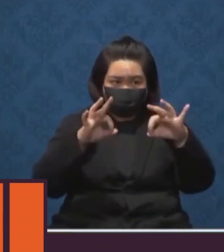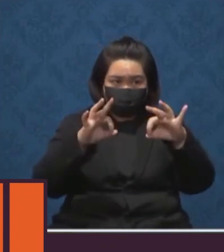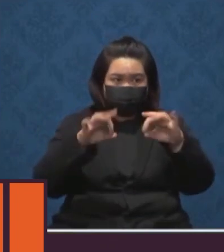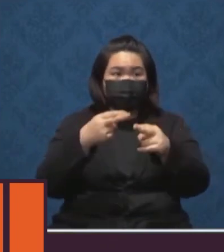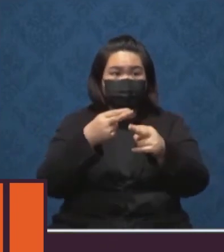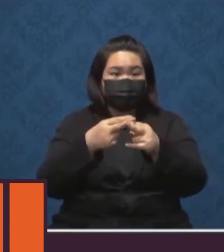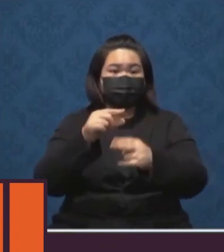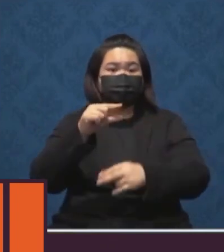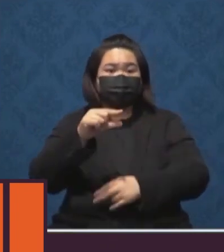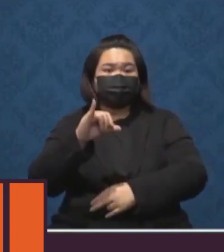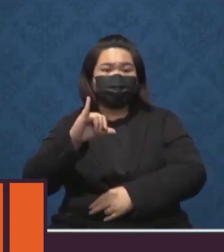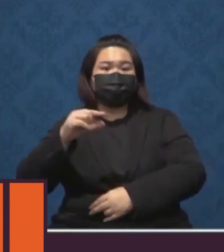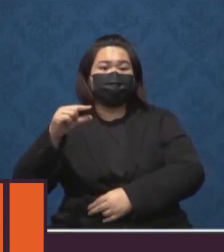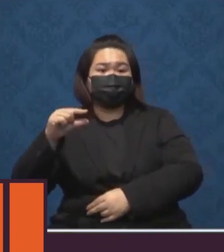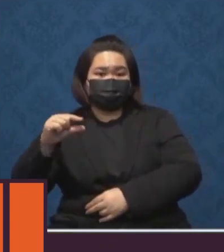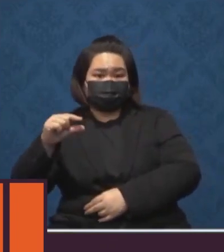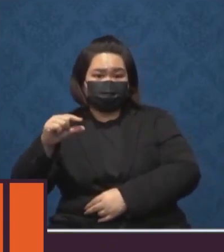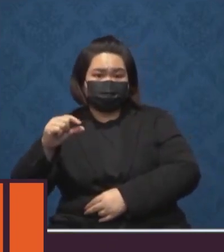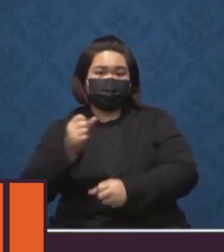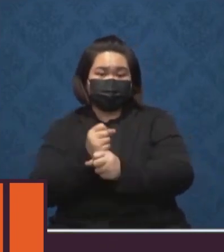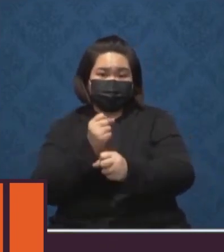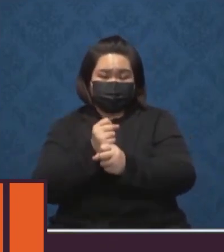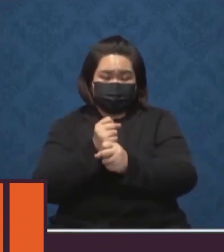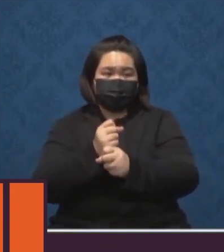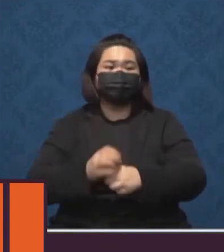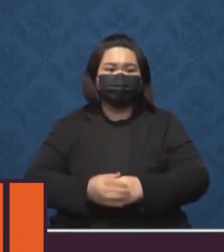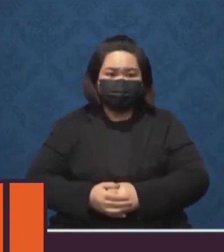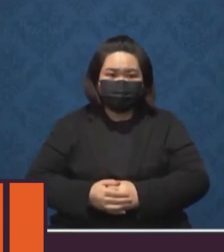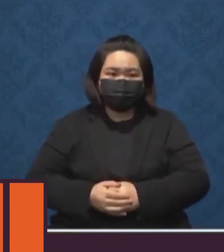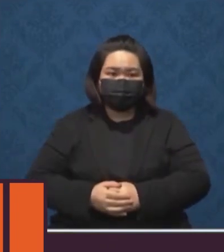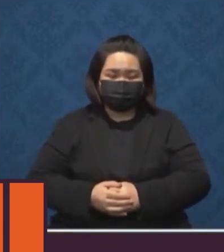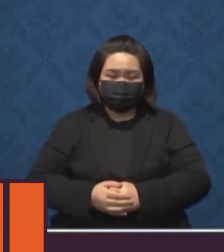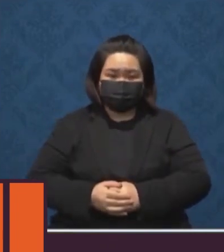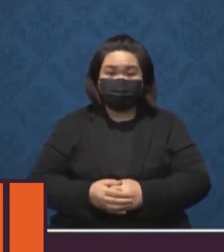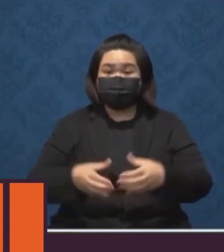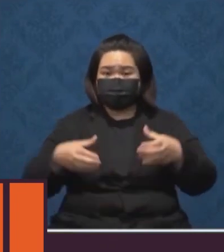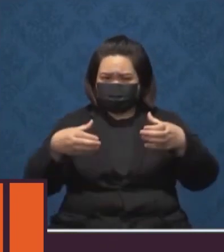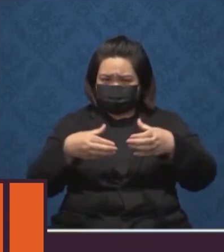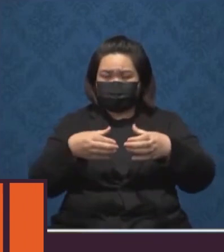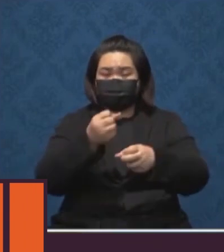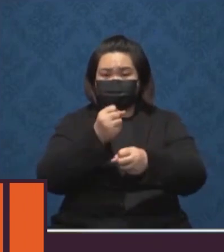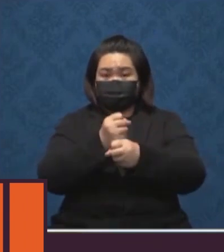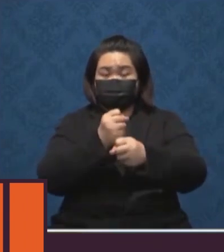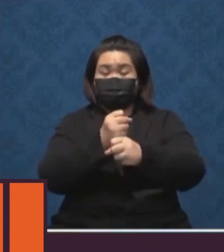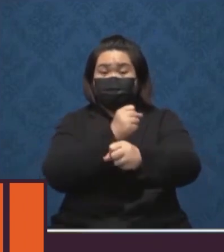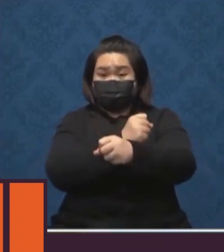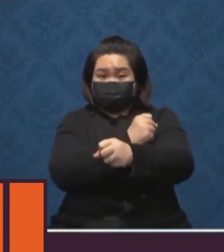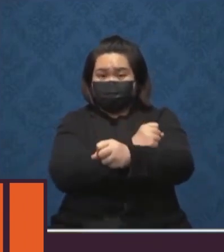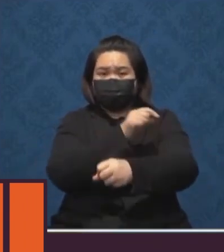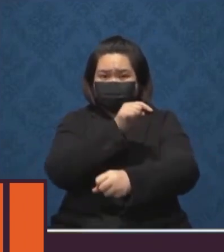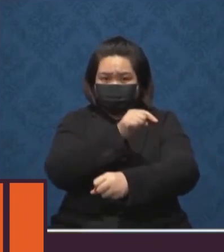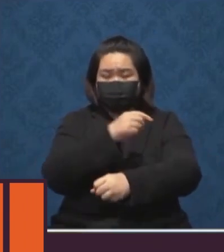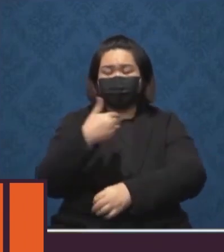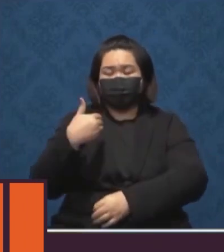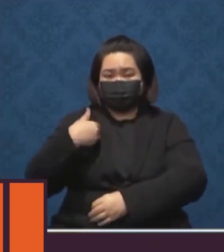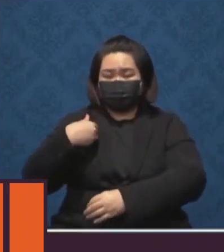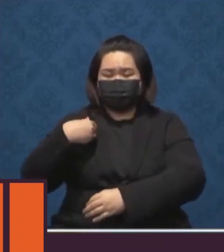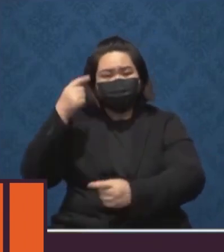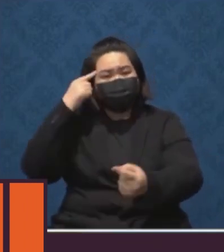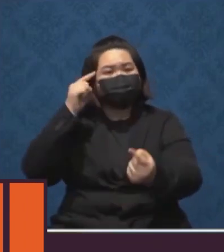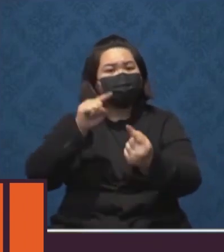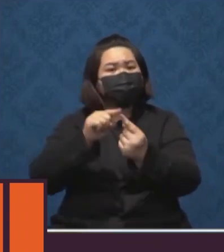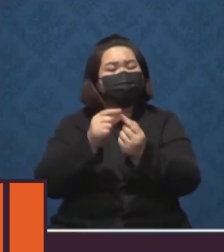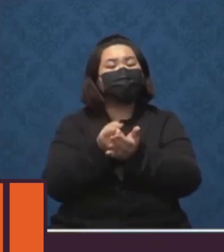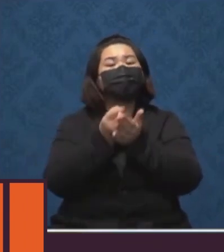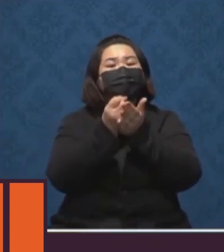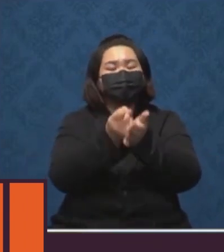ที่ช่วยกลุมแงงานอิสระนี้อยู่ท่านครั โครงการนี้มีกุมเบาหมายคจะช่วยแ